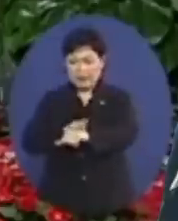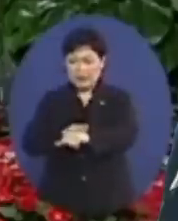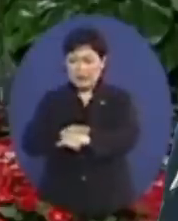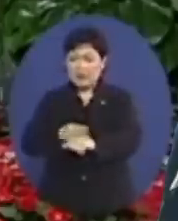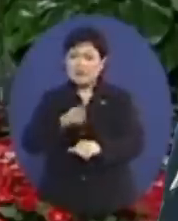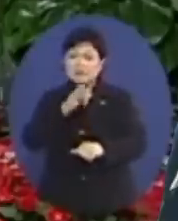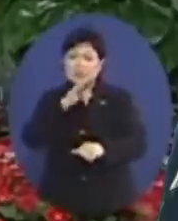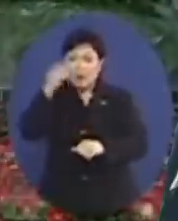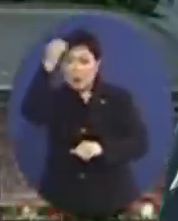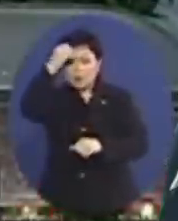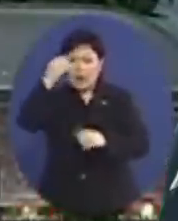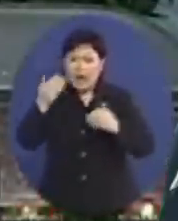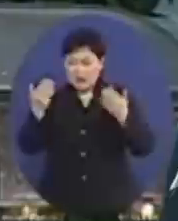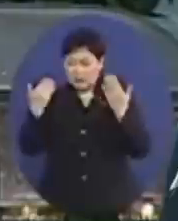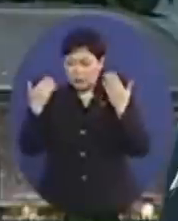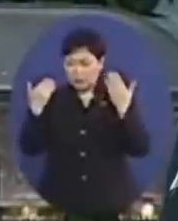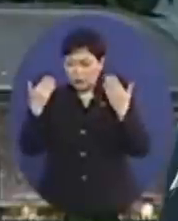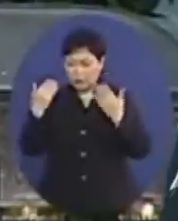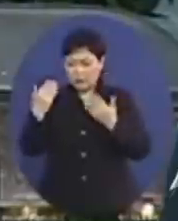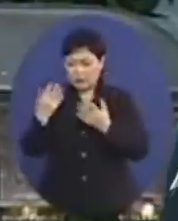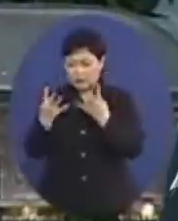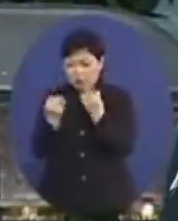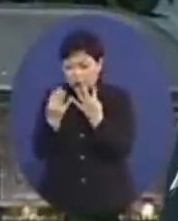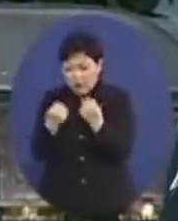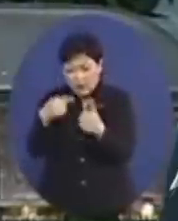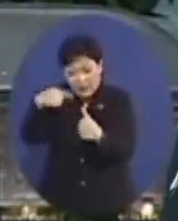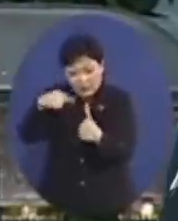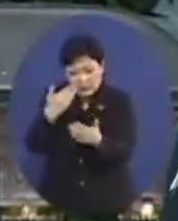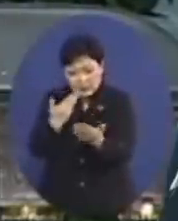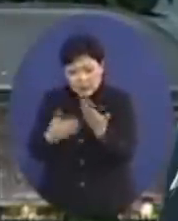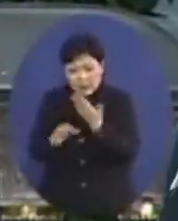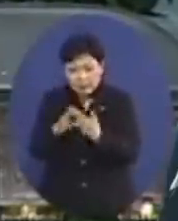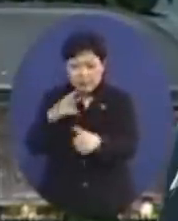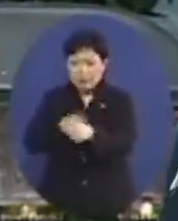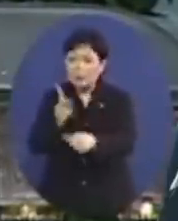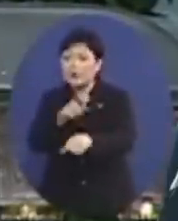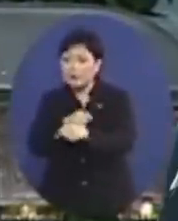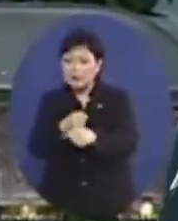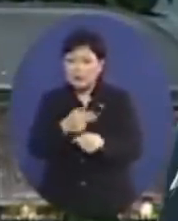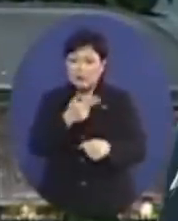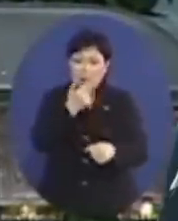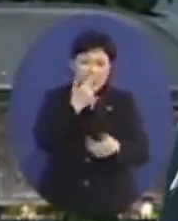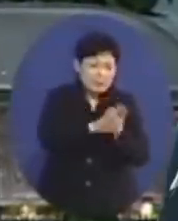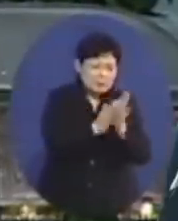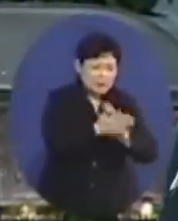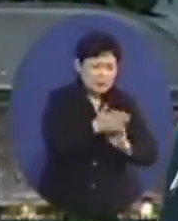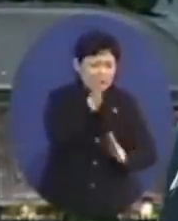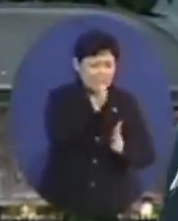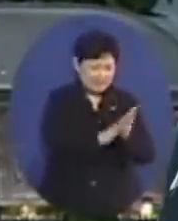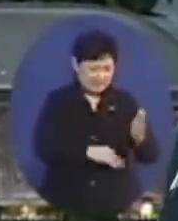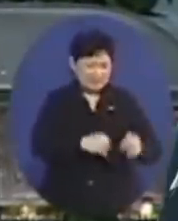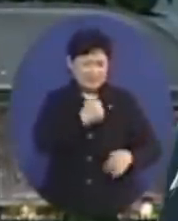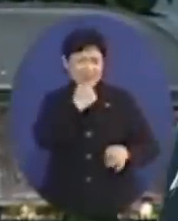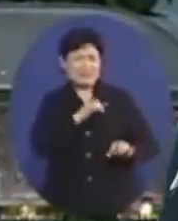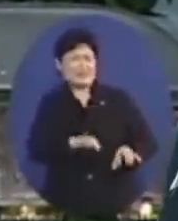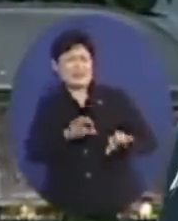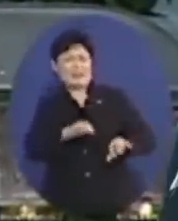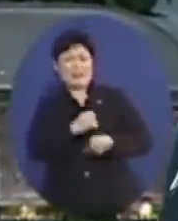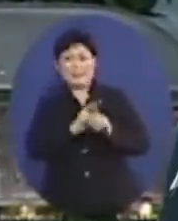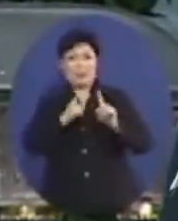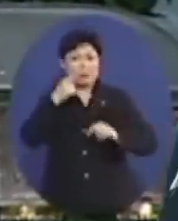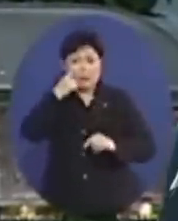하면 선생님이 뭐라고 말하겠습니까? 그냥 어린아이 보고 웃고 말지 말할 수가